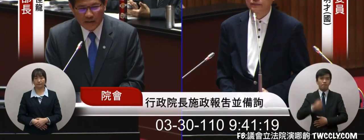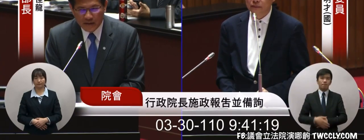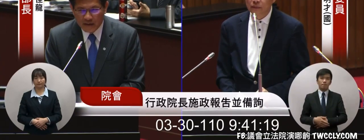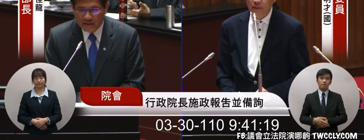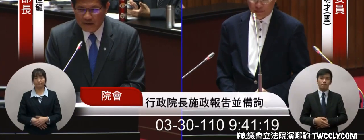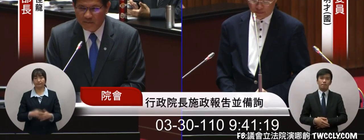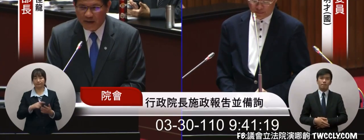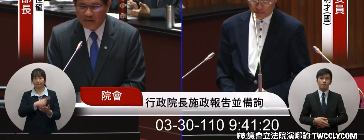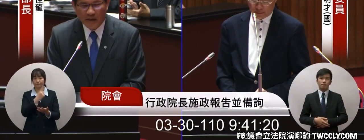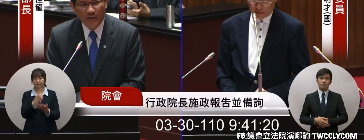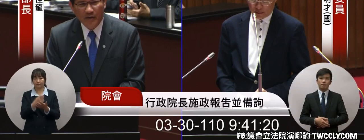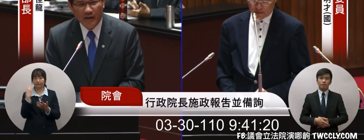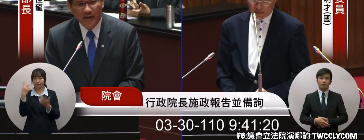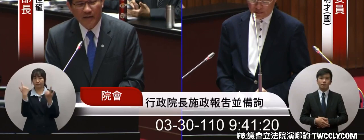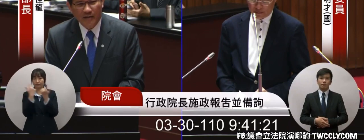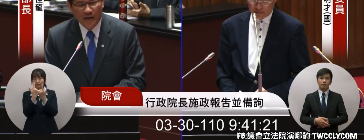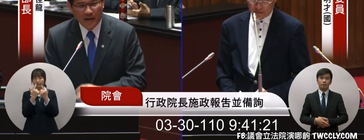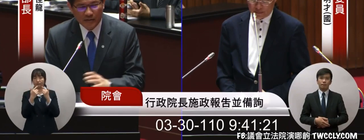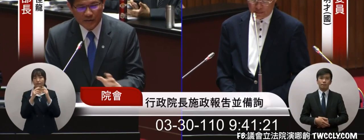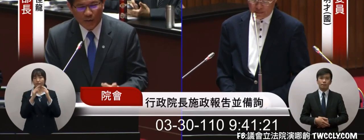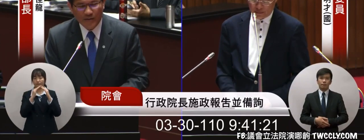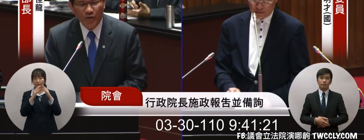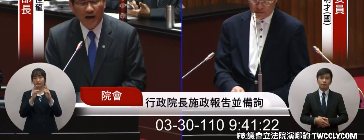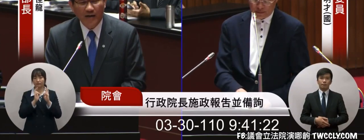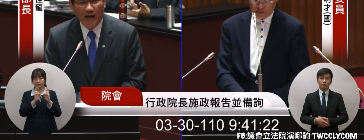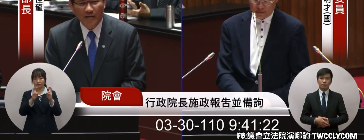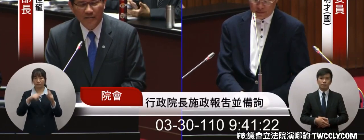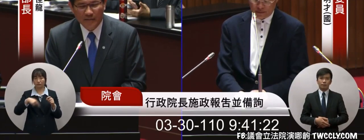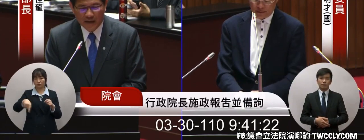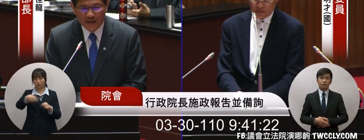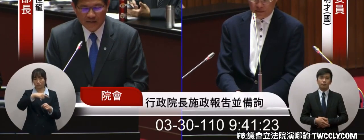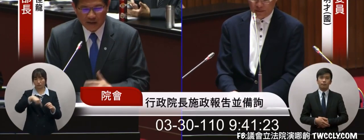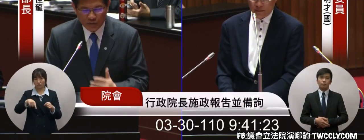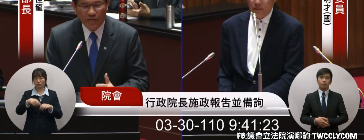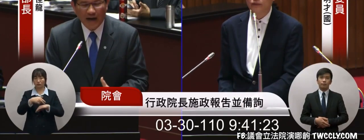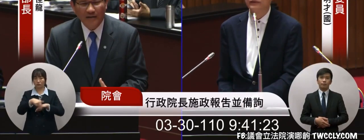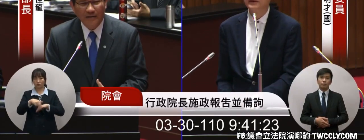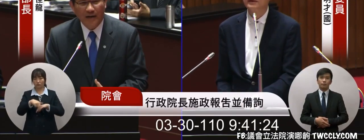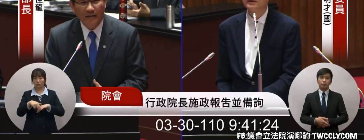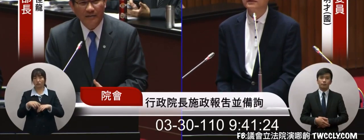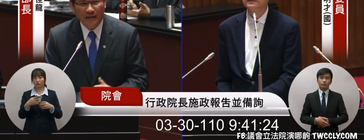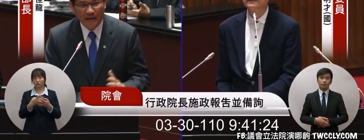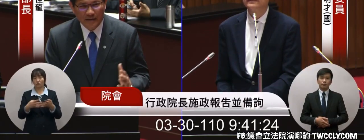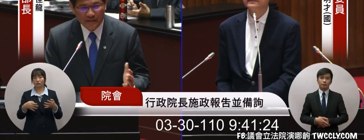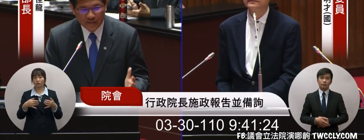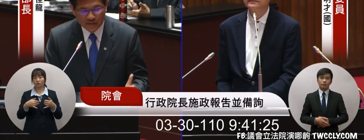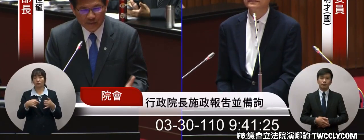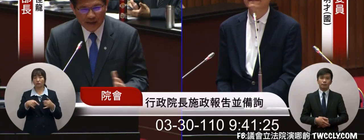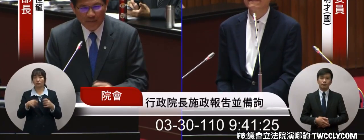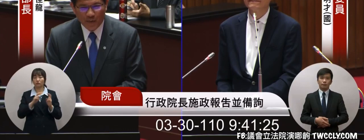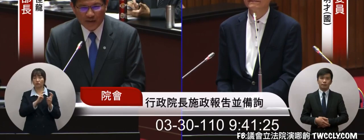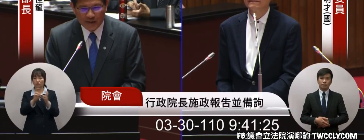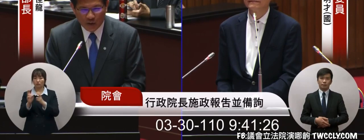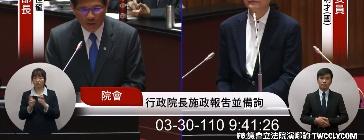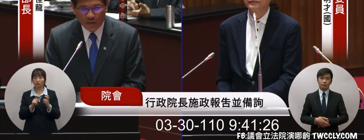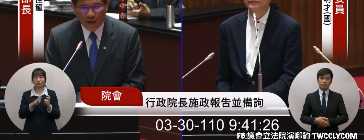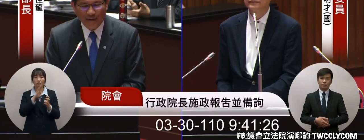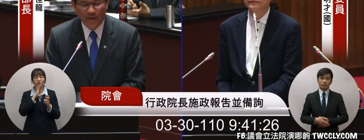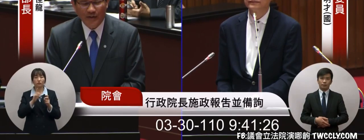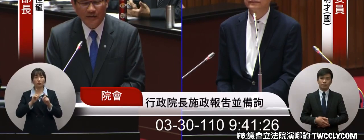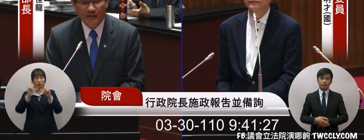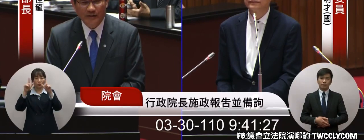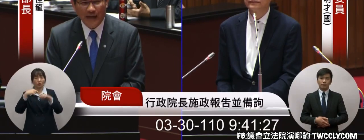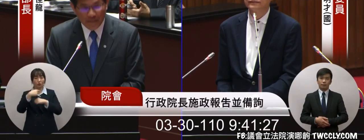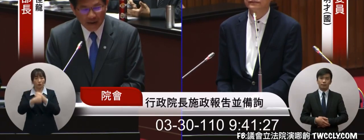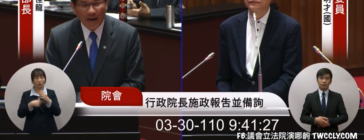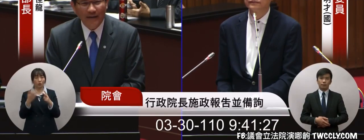整個新北捷運的就是環狀這個路網現在不管是東環